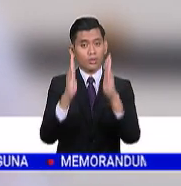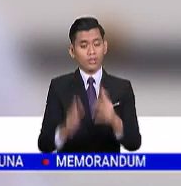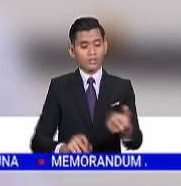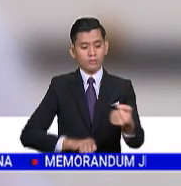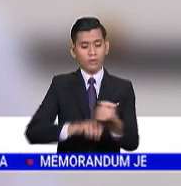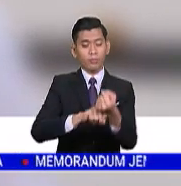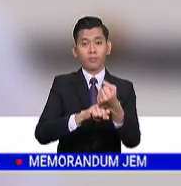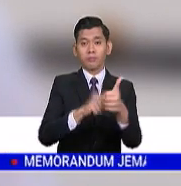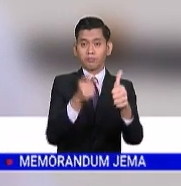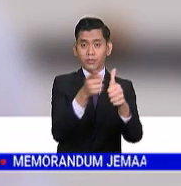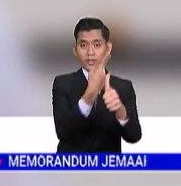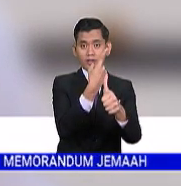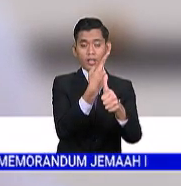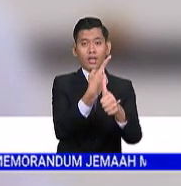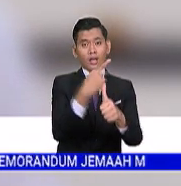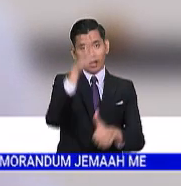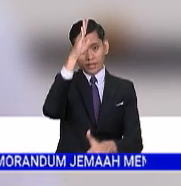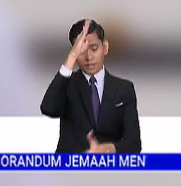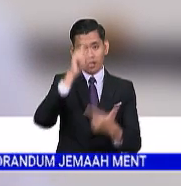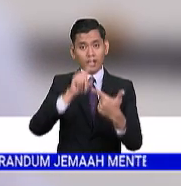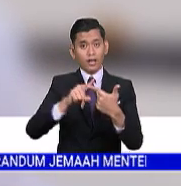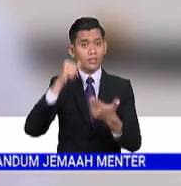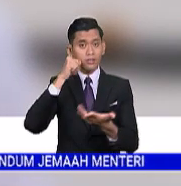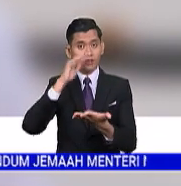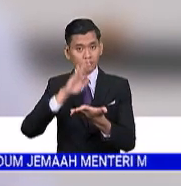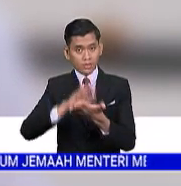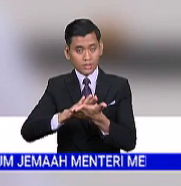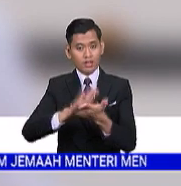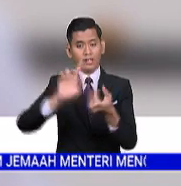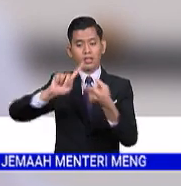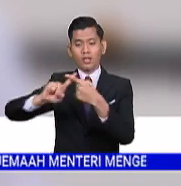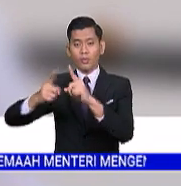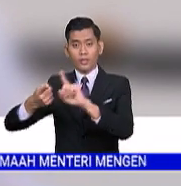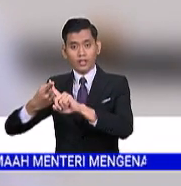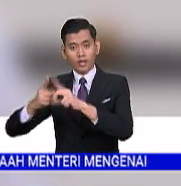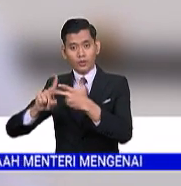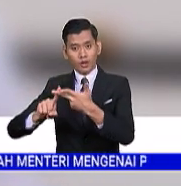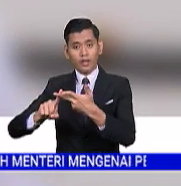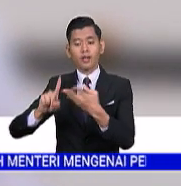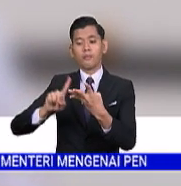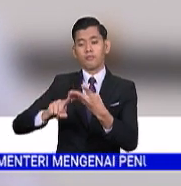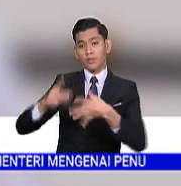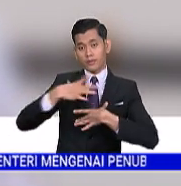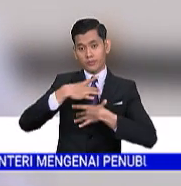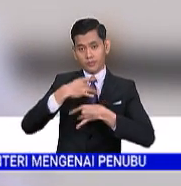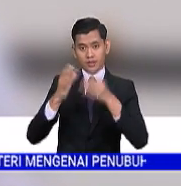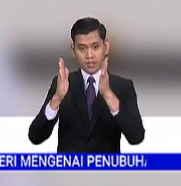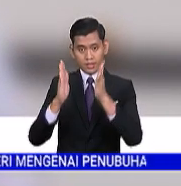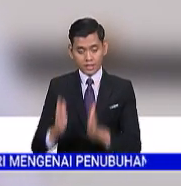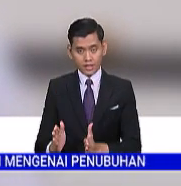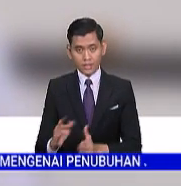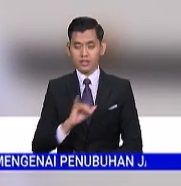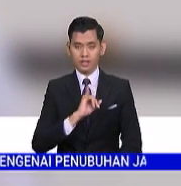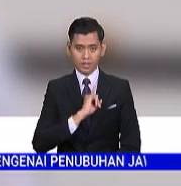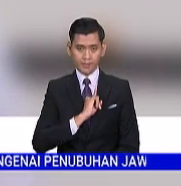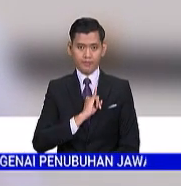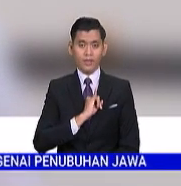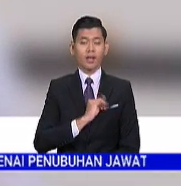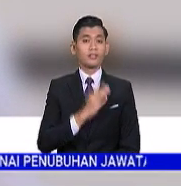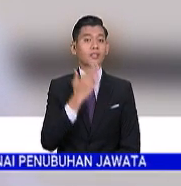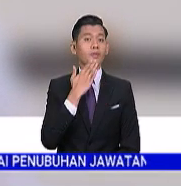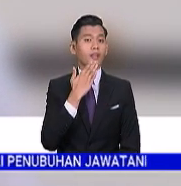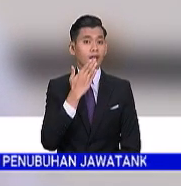saya, and wife saya, kawan-kawan, peminat terutama juga. And terima kasih